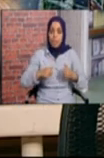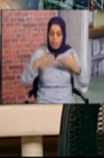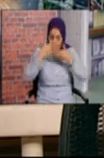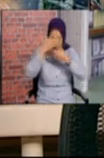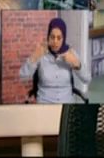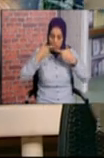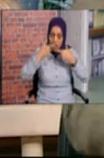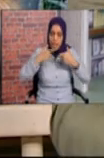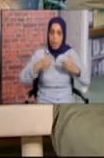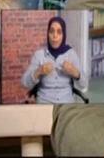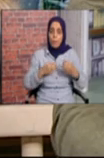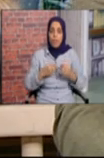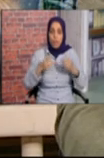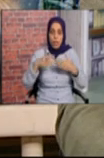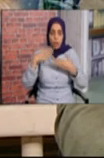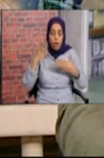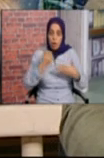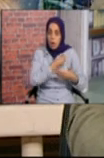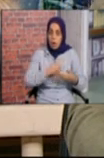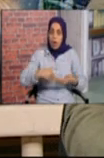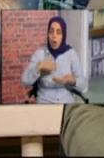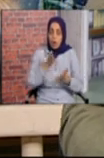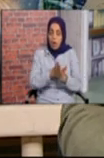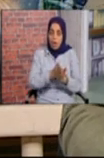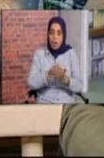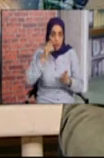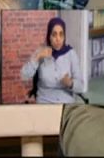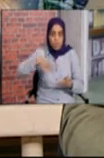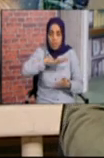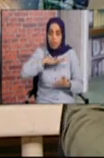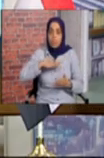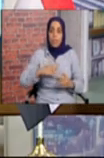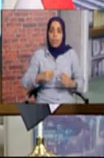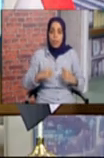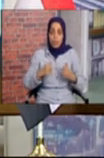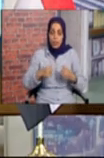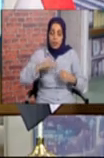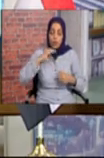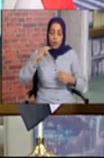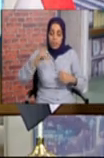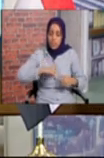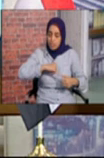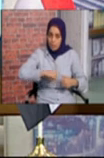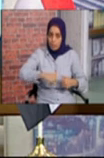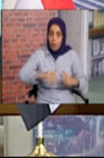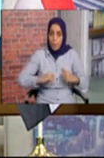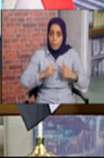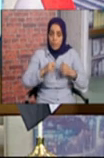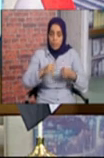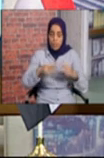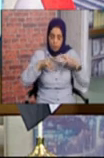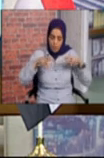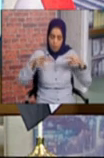من معالجات حتى حقوق الإنسان، قدم درس يتعلق بمفهوم حقوق طبعا. يعني الرئيس دايما بيدرس